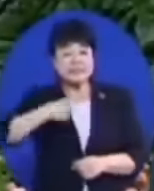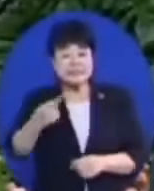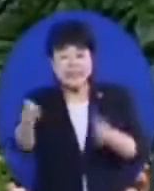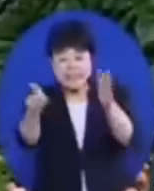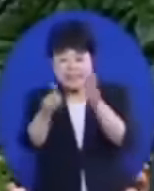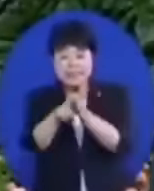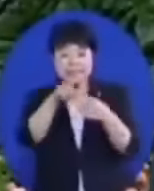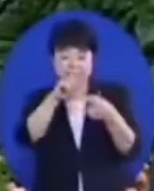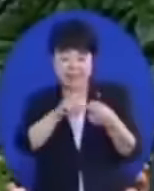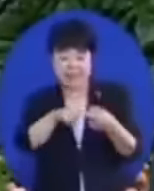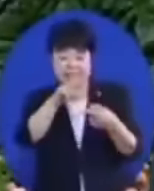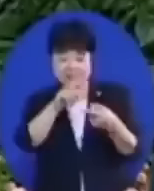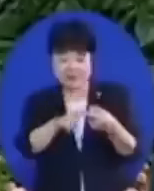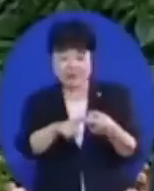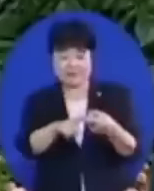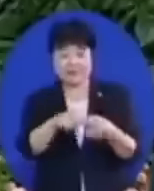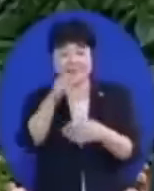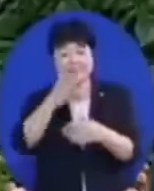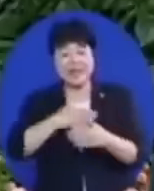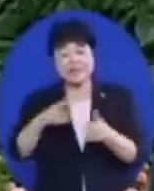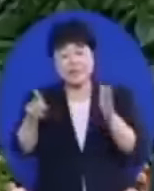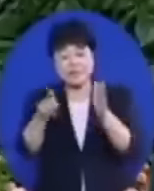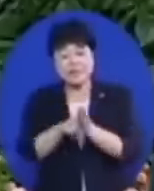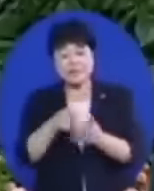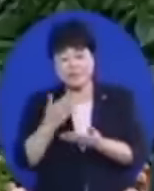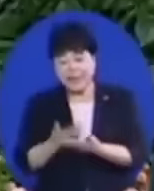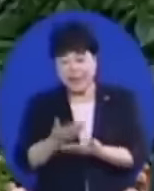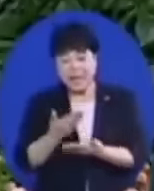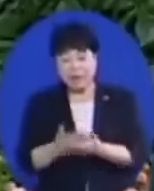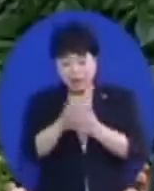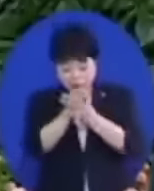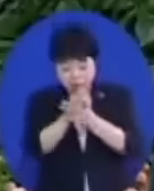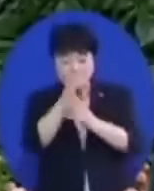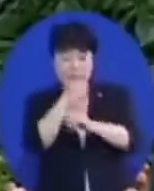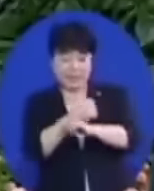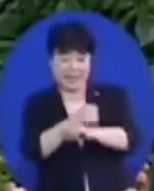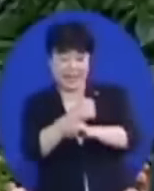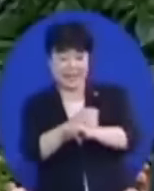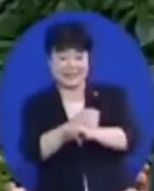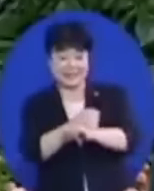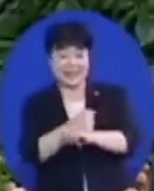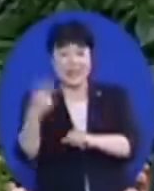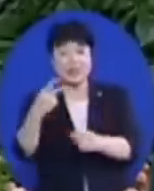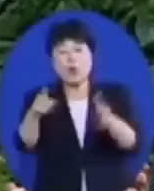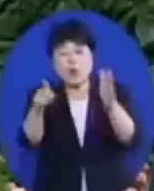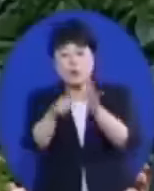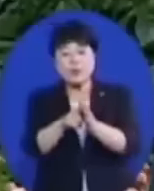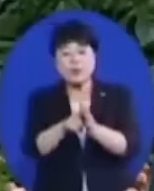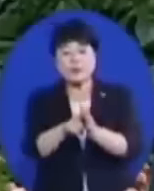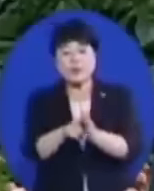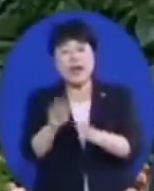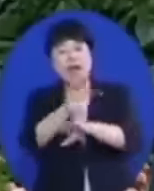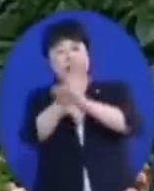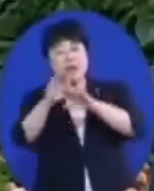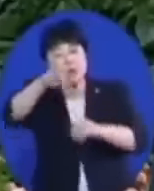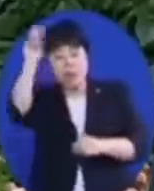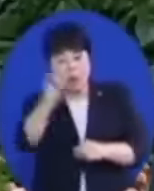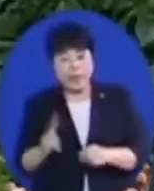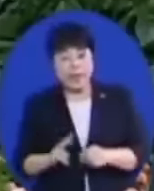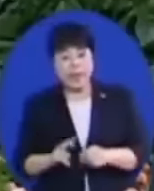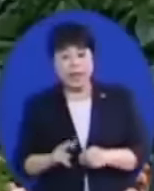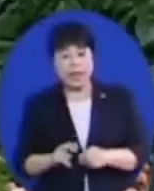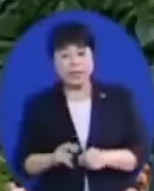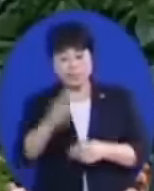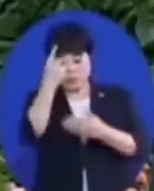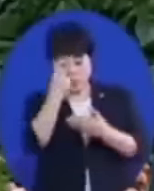믿음에 대해서 이렇게 말했습니다. 나는 믿음을 달라고 기도했다. 그리고 믿음이 어느 날 하늘로부터 번개같이 뚝